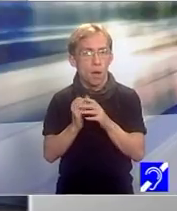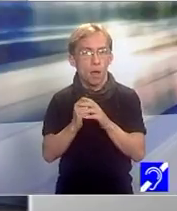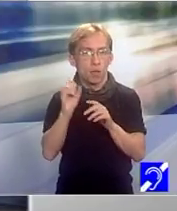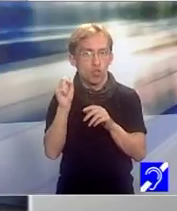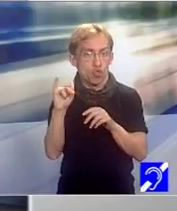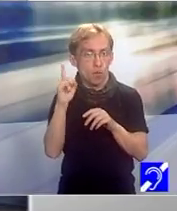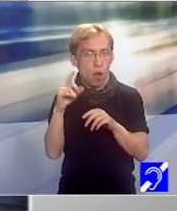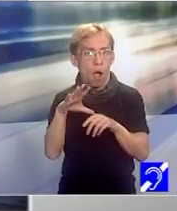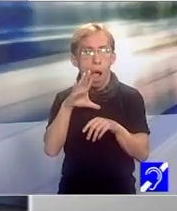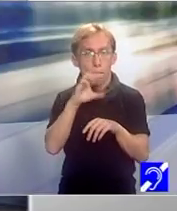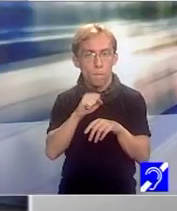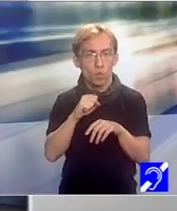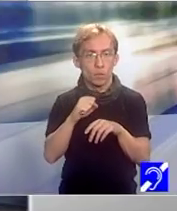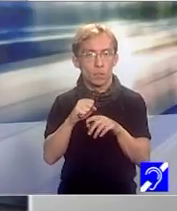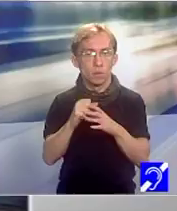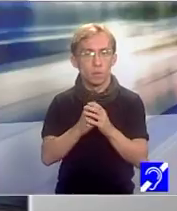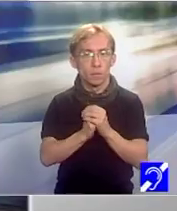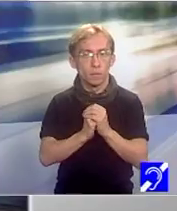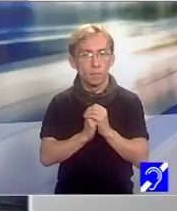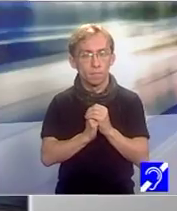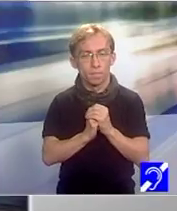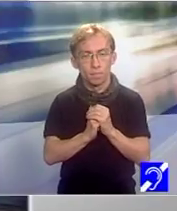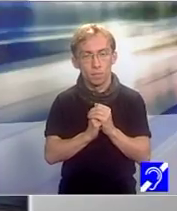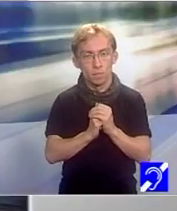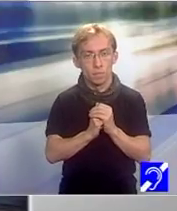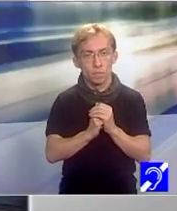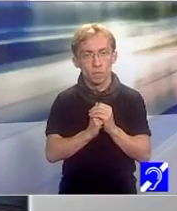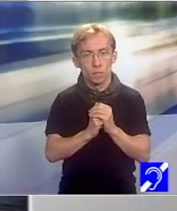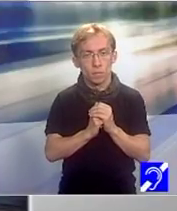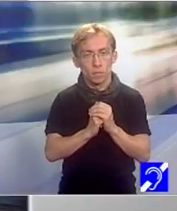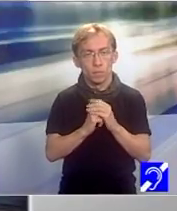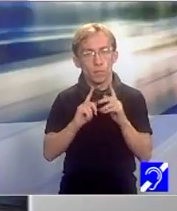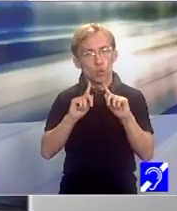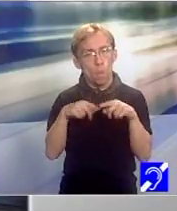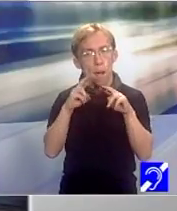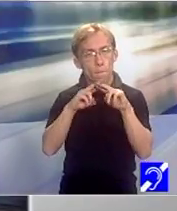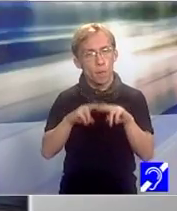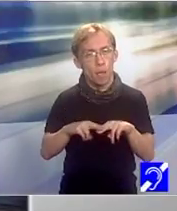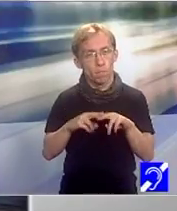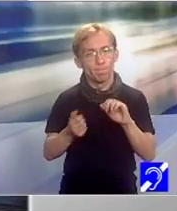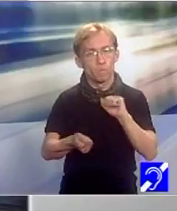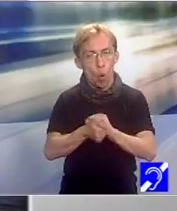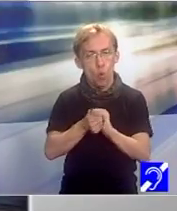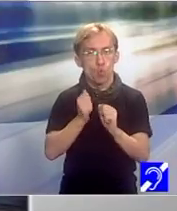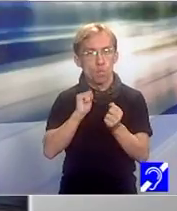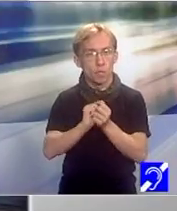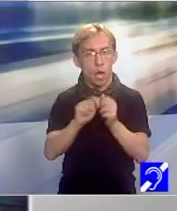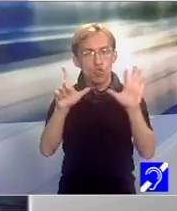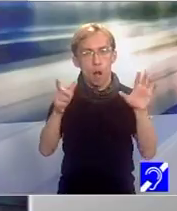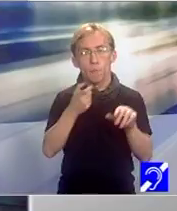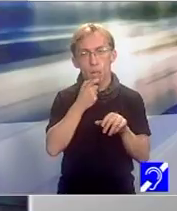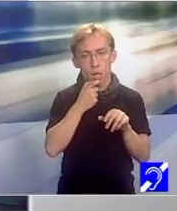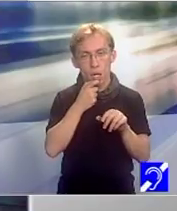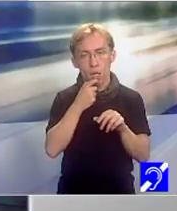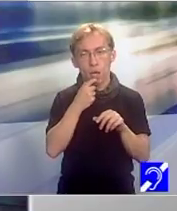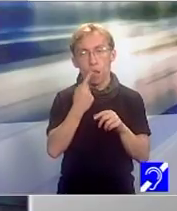mine. Mușcasem din zid, efectiv. După aia a urmat o luptă de 7 ani. Copilul meu e singurul